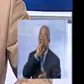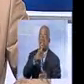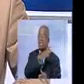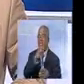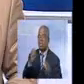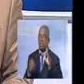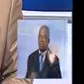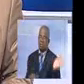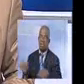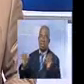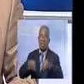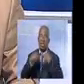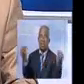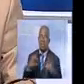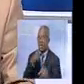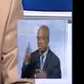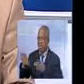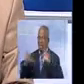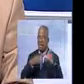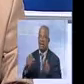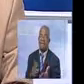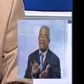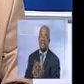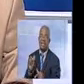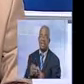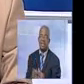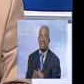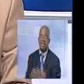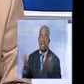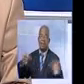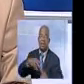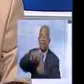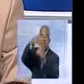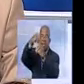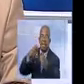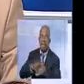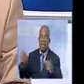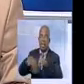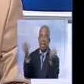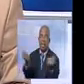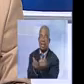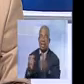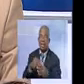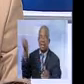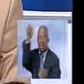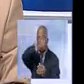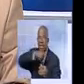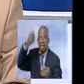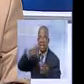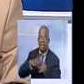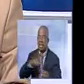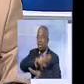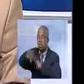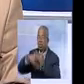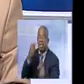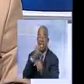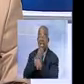Mamadou Traoré et Marina Atta. Les experts de l'Association africaine des agences des travaux d'intérêt